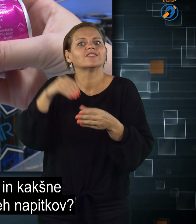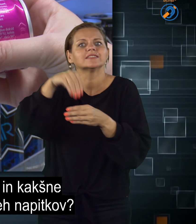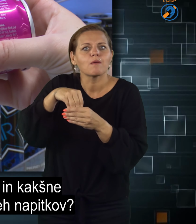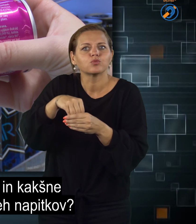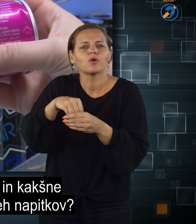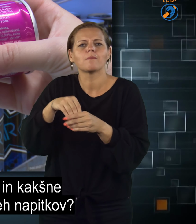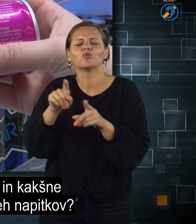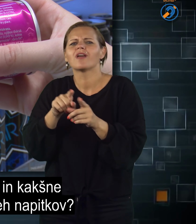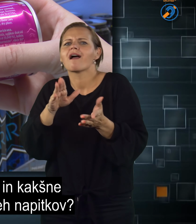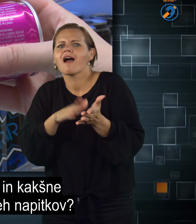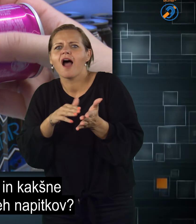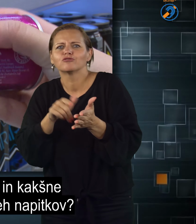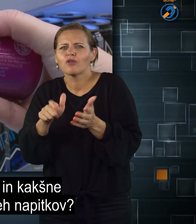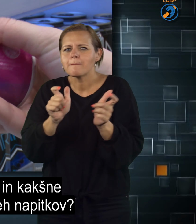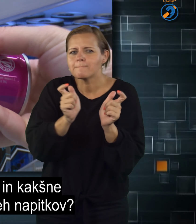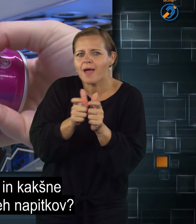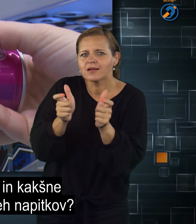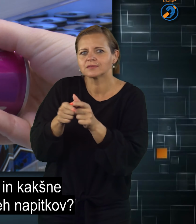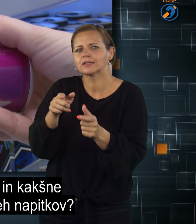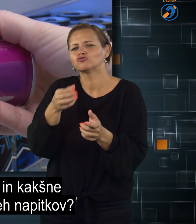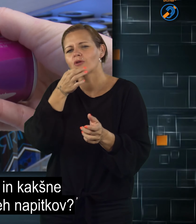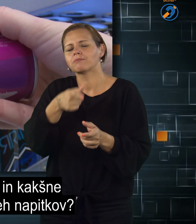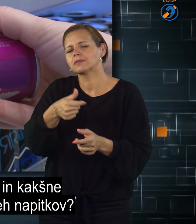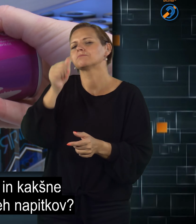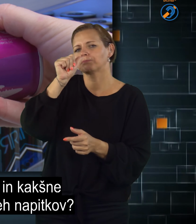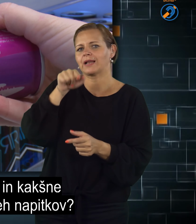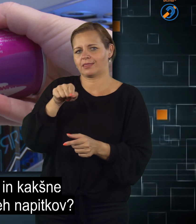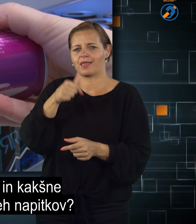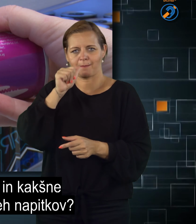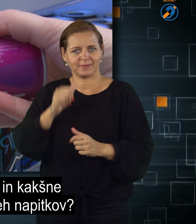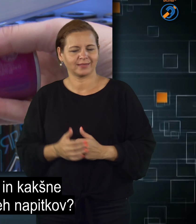Kaj še vsebujejo in kakšne so pasti uživanja teh napitkov?